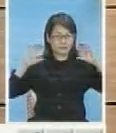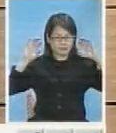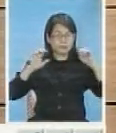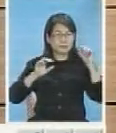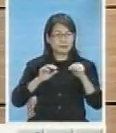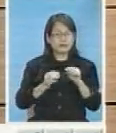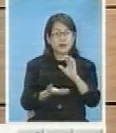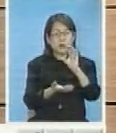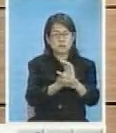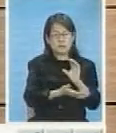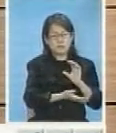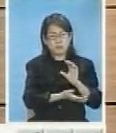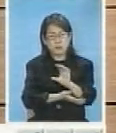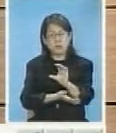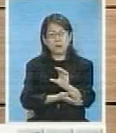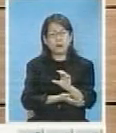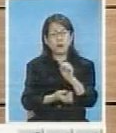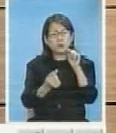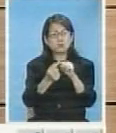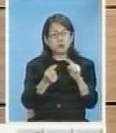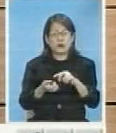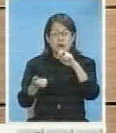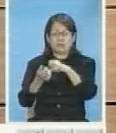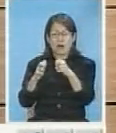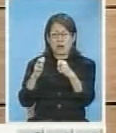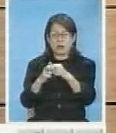งบประมาณอาศัยช่วงชุลมุนน้ำท่วม